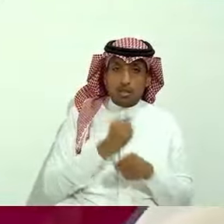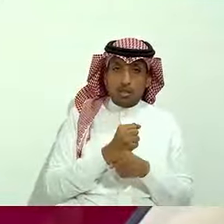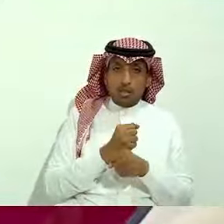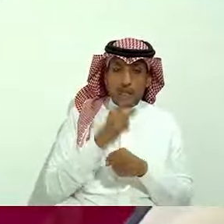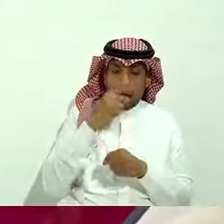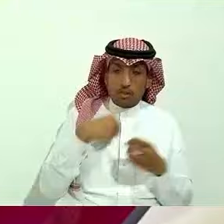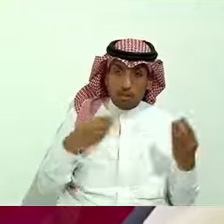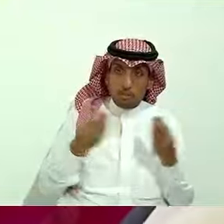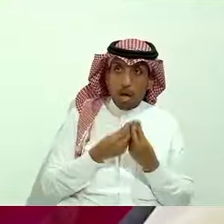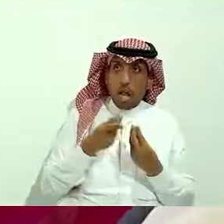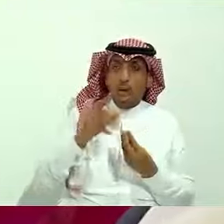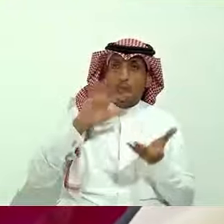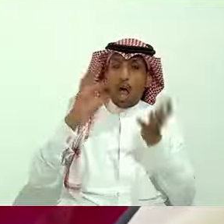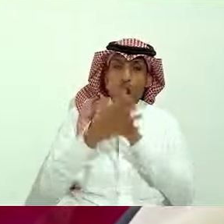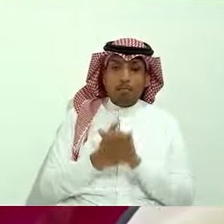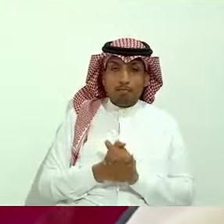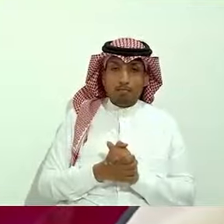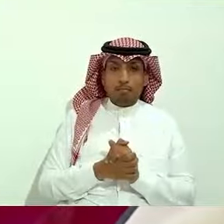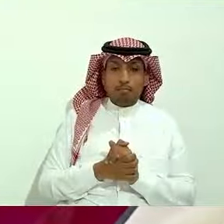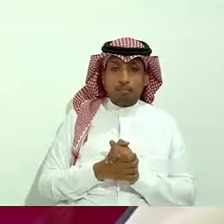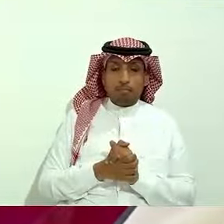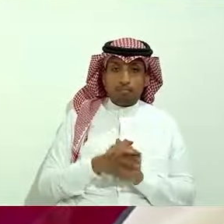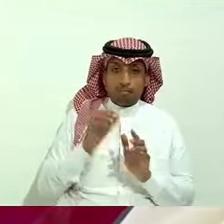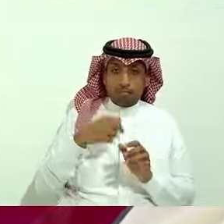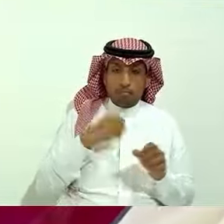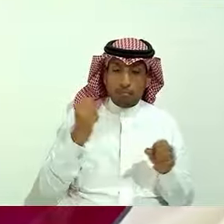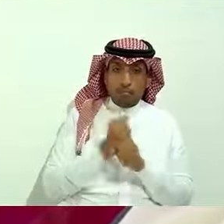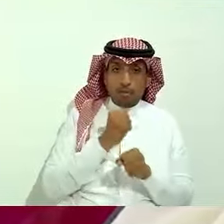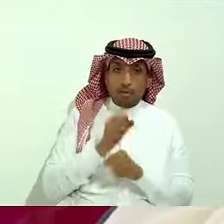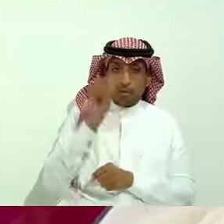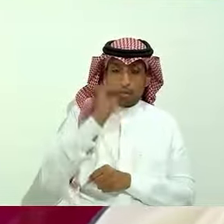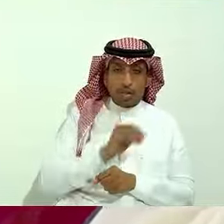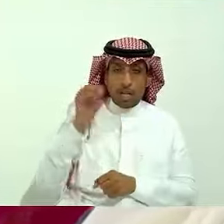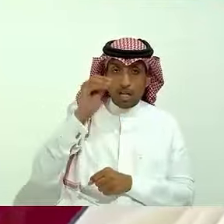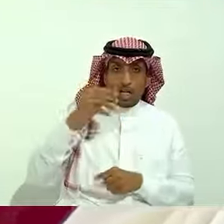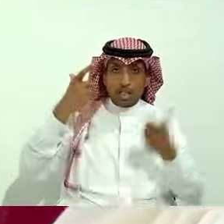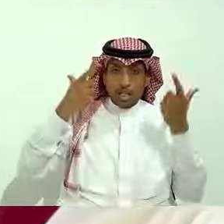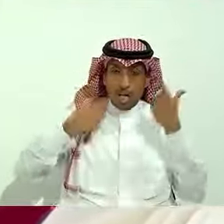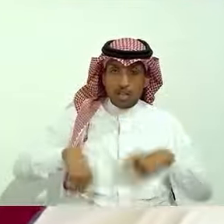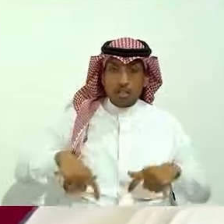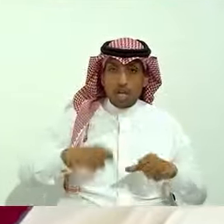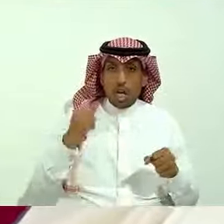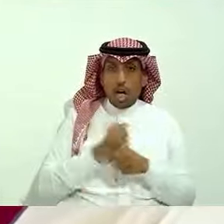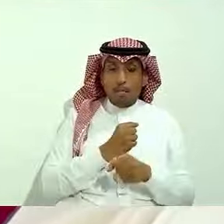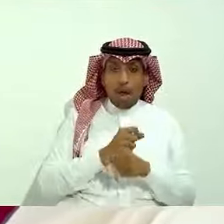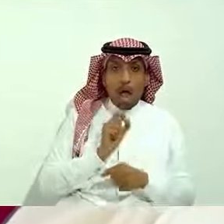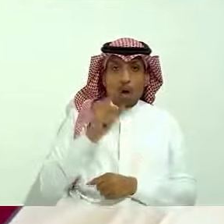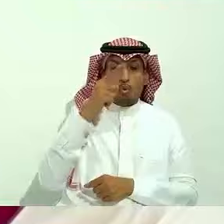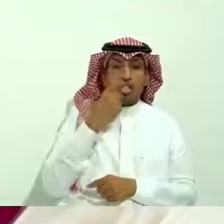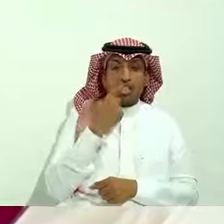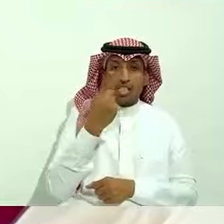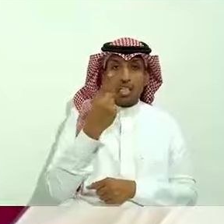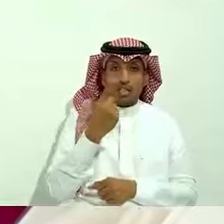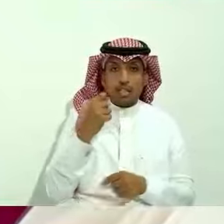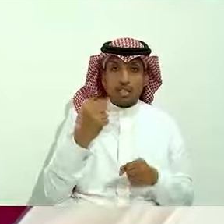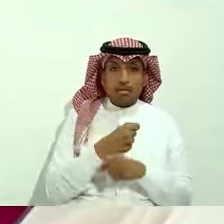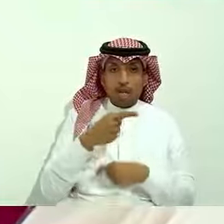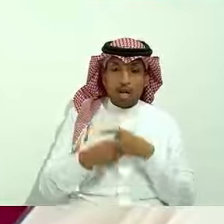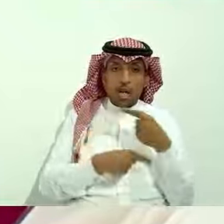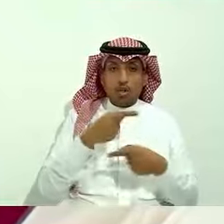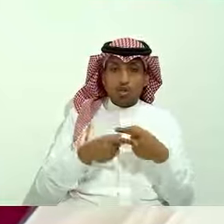معاصر ونطلع للعالم. احنا الحمد لله اوريدي يعني هيئه الازياء قاعده يعني معرض 100 براند اول سنه كان طالبين منهم يستلهموا